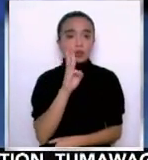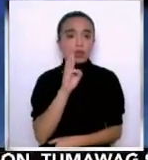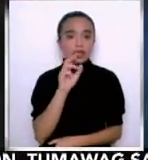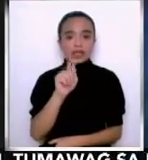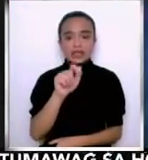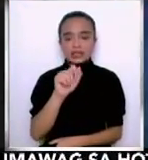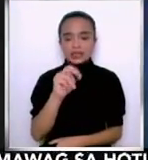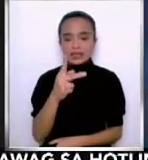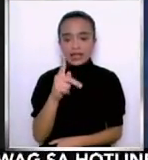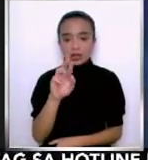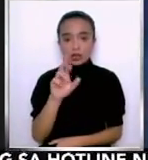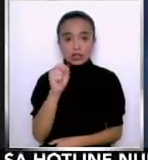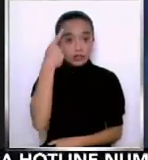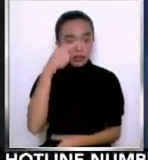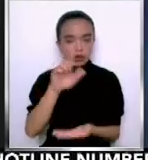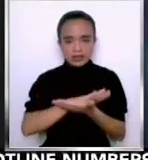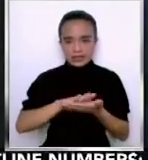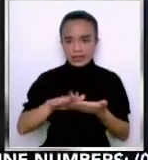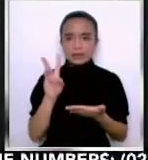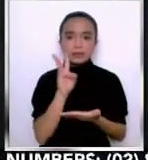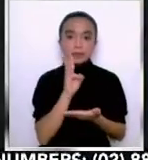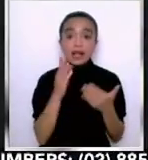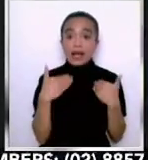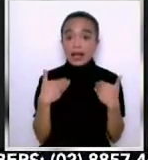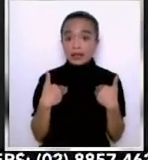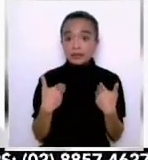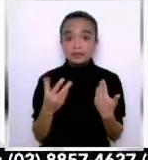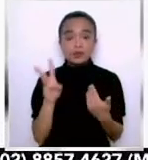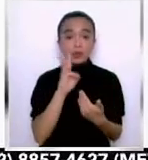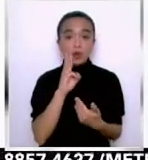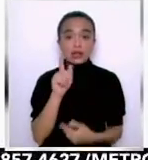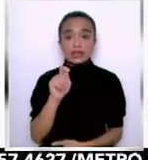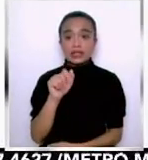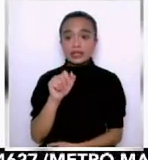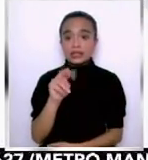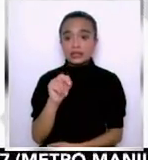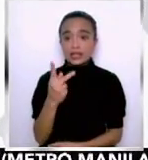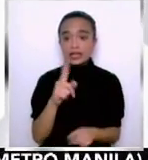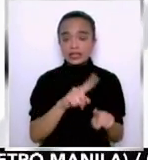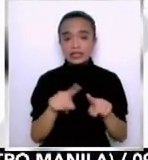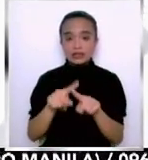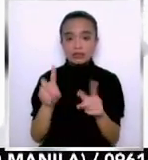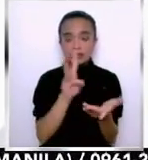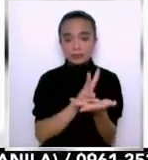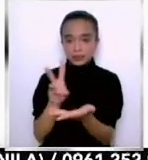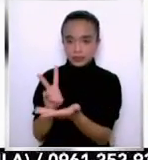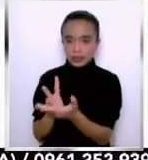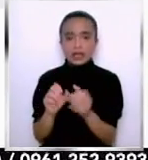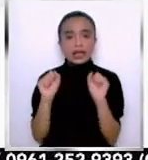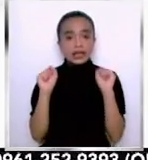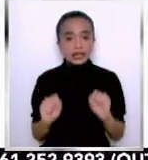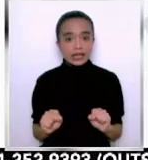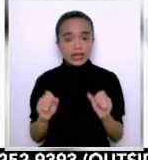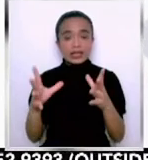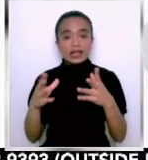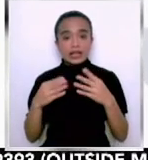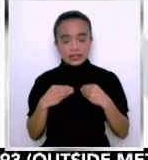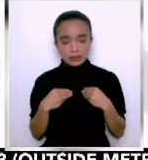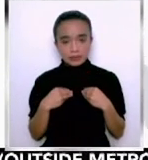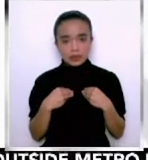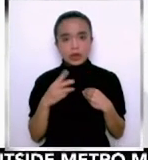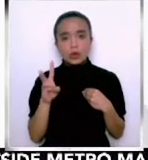tubig. Mayroon din daw silang stationary water tank sa ilang lugar. Samantala, makakatanggap naman ng water bill rebates ang